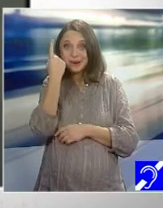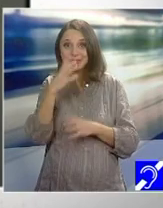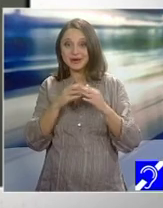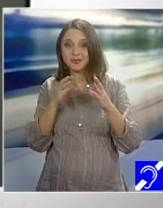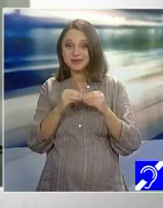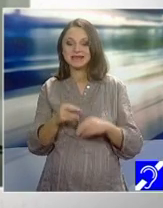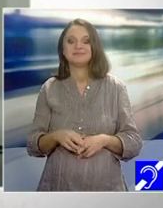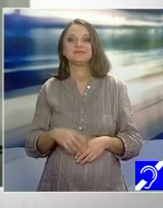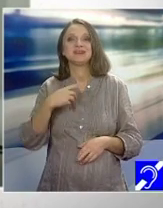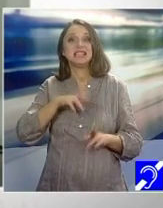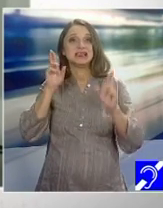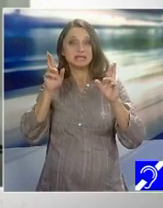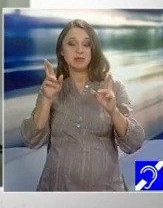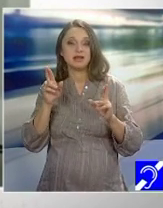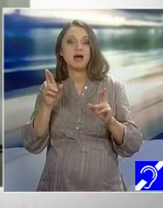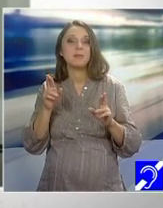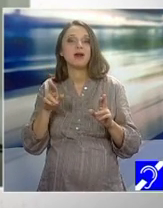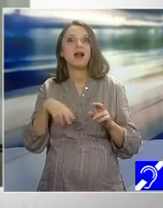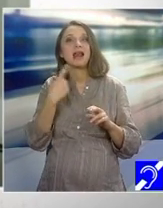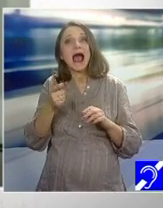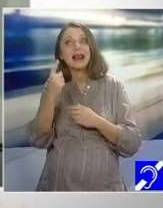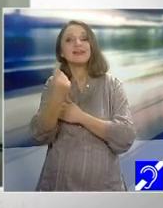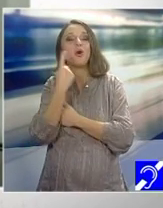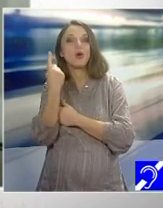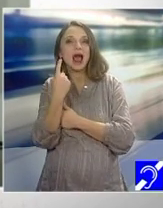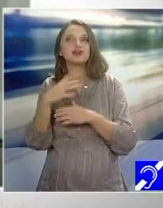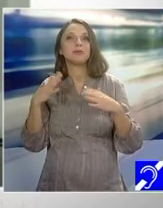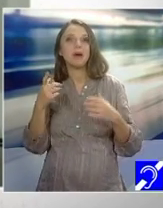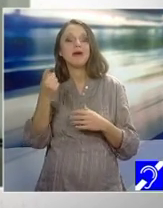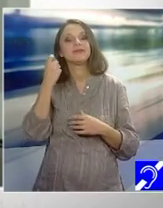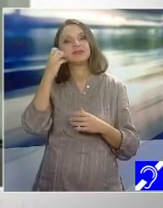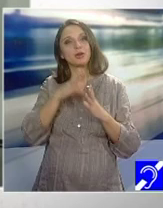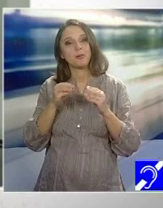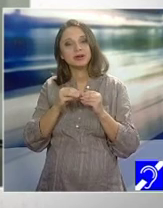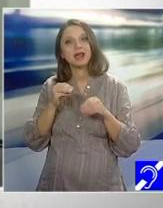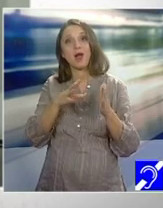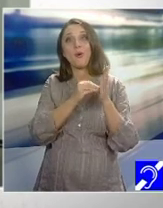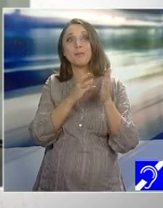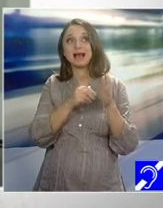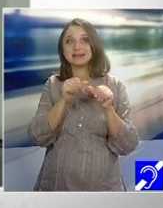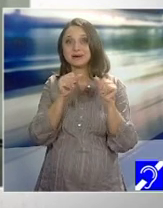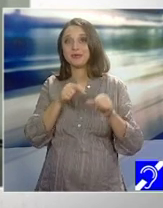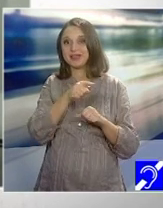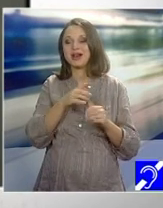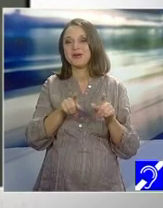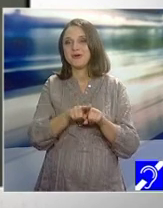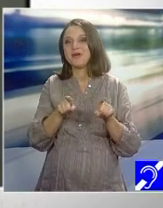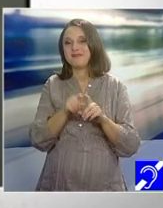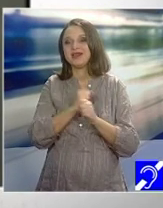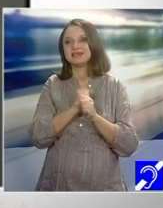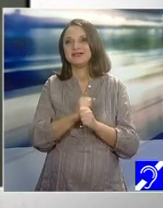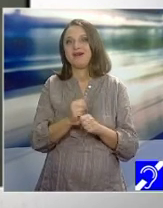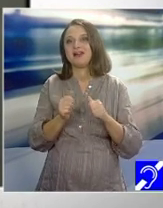după modelul dumneavoastră, în foarte multe orașe din țară vor exista astfel de ghiduri. Acum, dacă îmi permiteți să vă